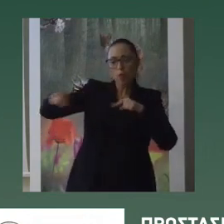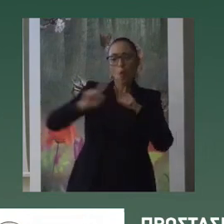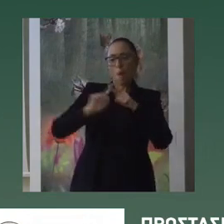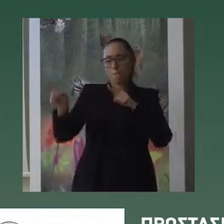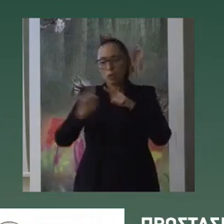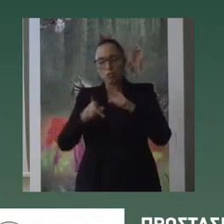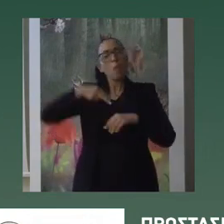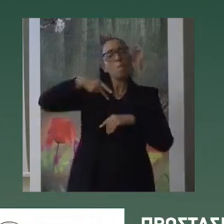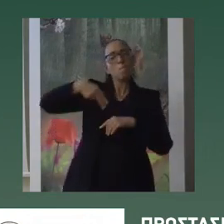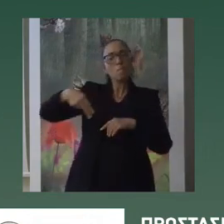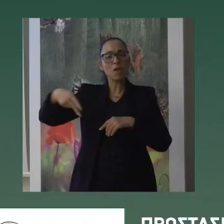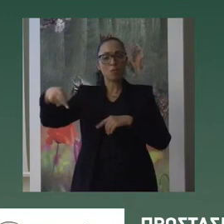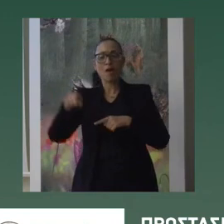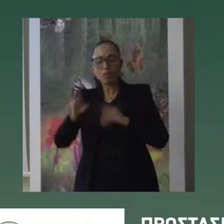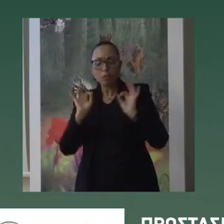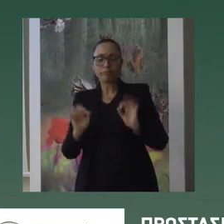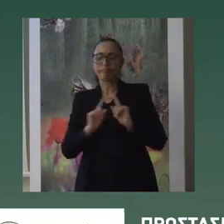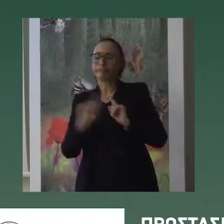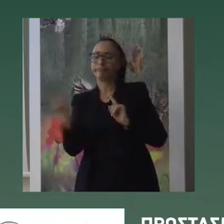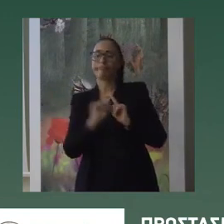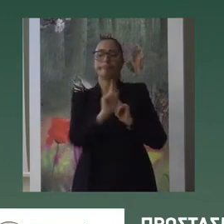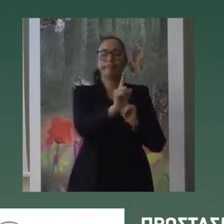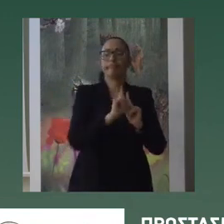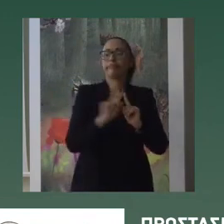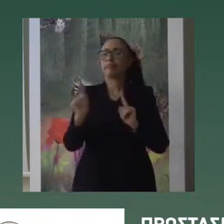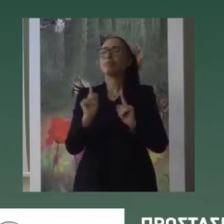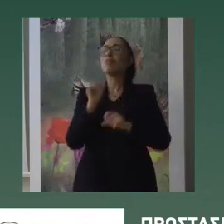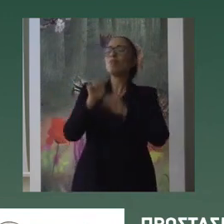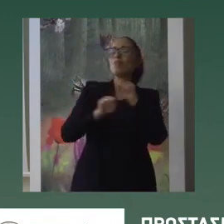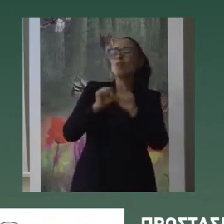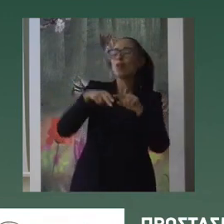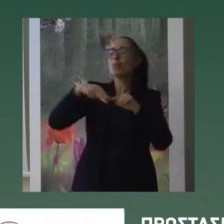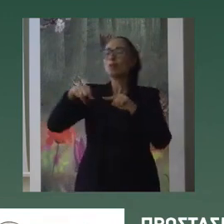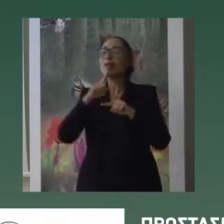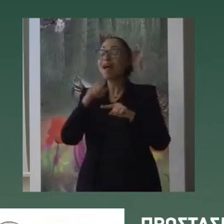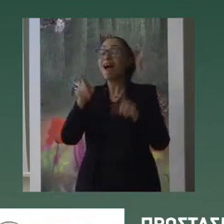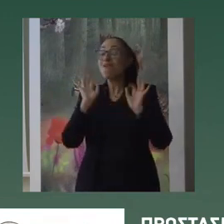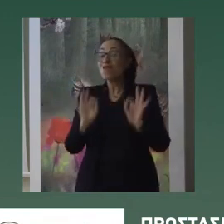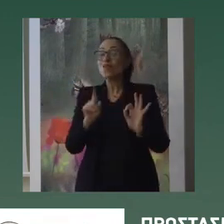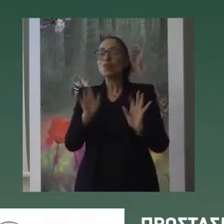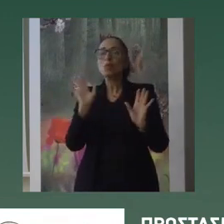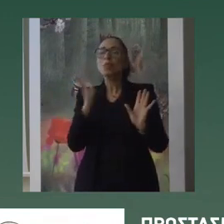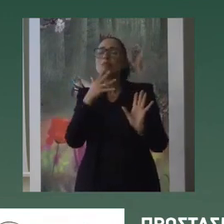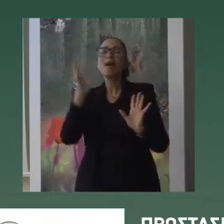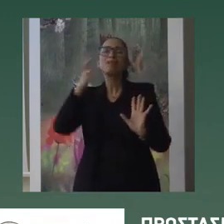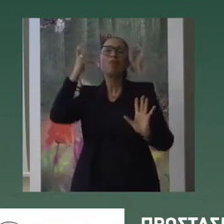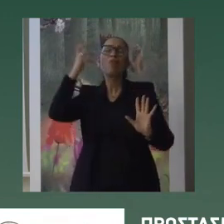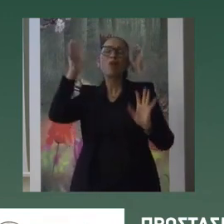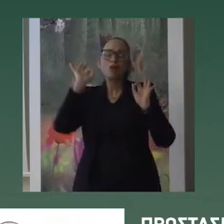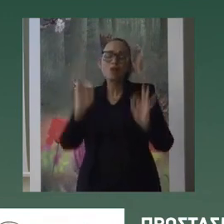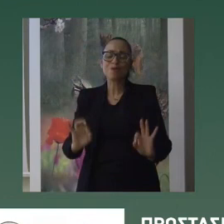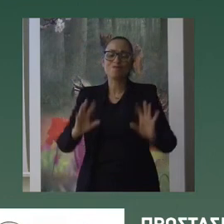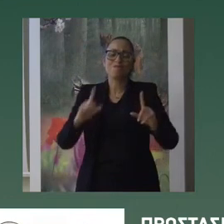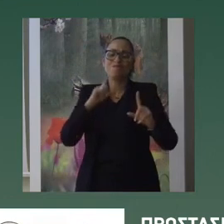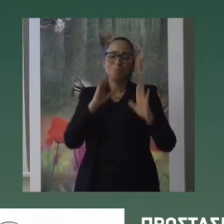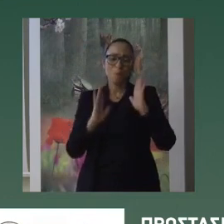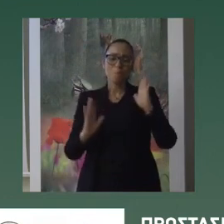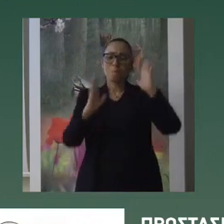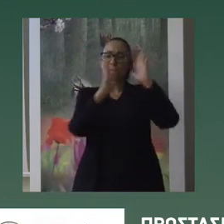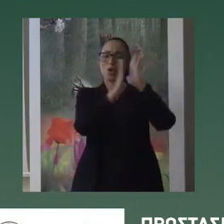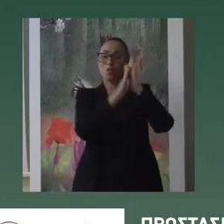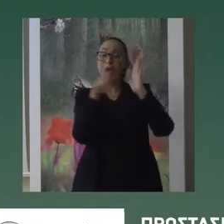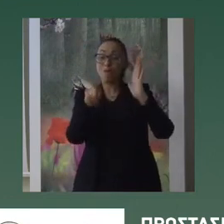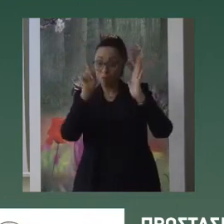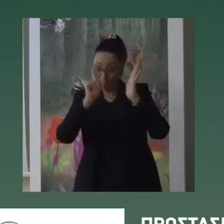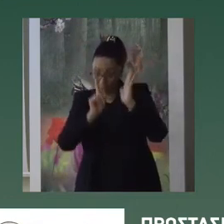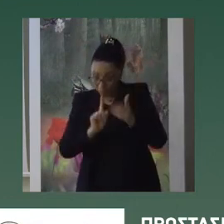Ναι. Μπορείς να πας. Να καλύψεις αυτά. Βεβαίως αυτό δεν σημαίνει. Ναι, αυτό βέβαια είναι ένα θεωρητικό πρότυπο, γιατί αντιλαμβανόμαστε ότι αν αυτό που πρέπει να